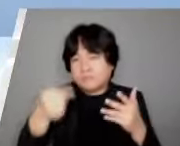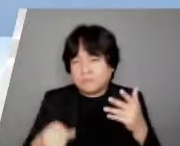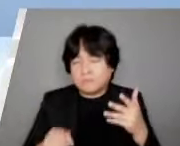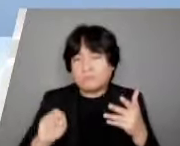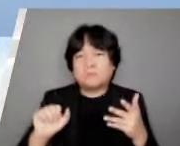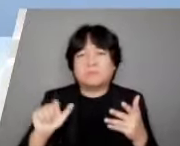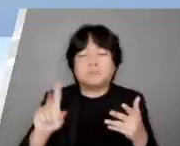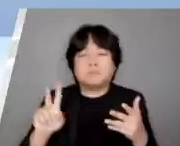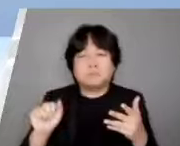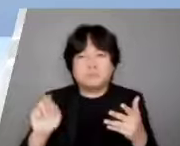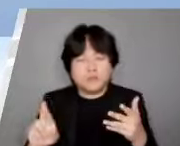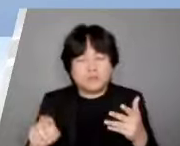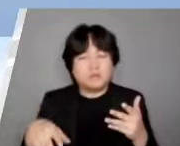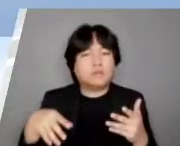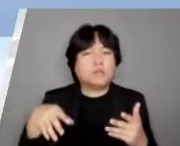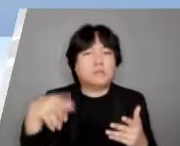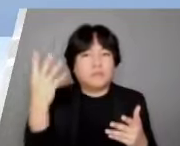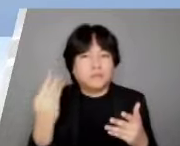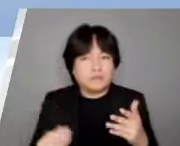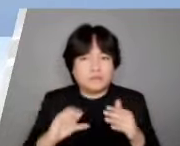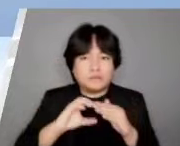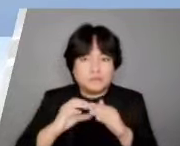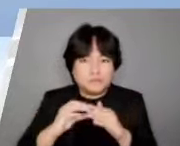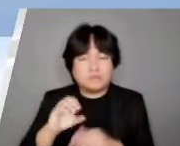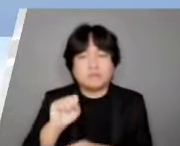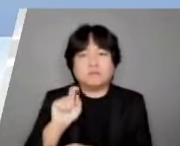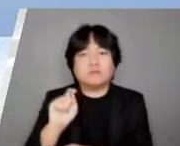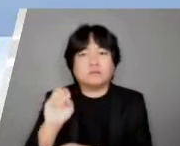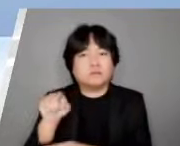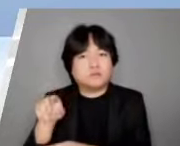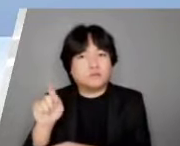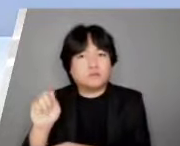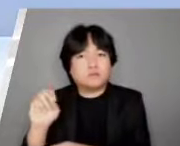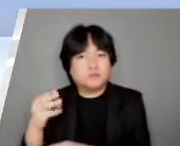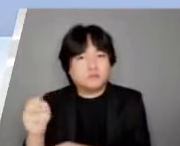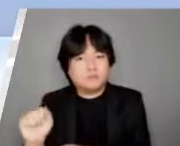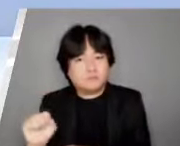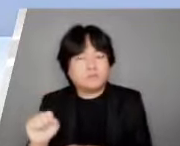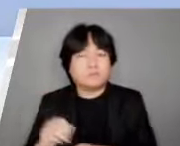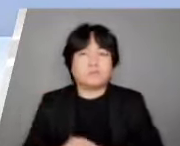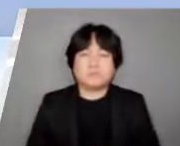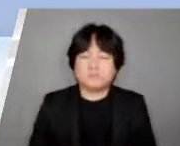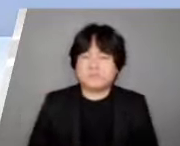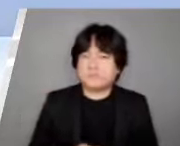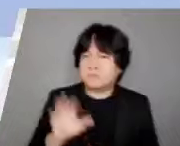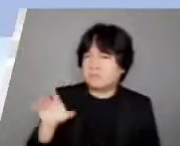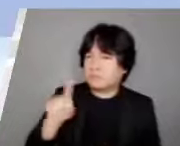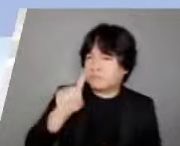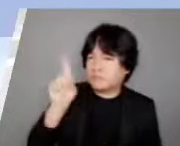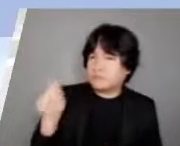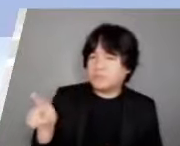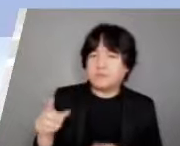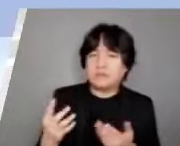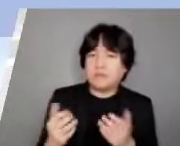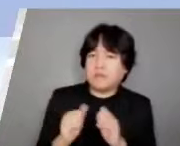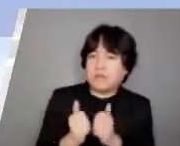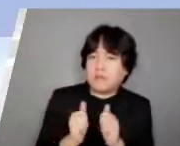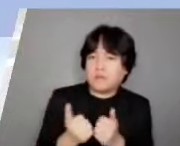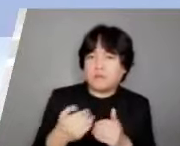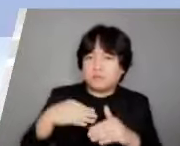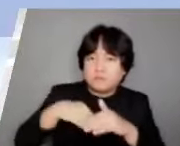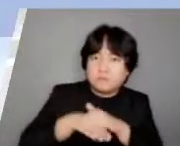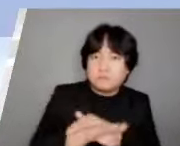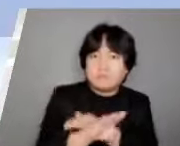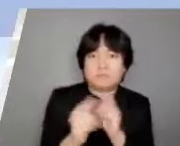Batangas City at saka sa Santo Tomas mhm Paano po natitiyak ni strikto na ipatutupad yyung pagbabawal sa sinuman na makapasok sa isla ng